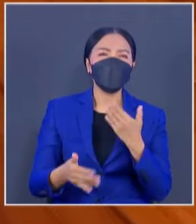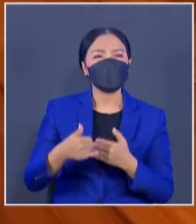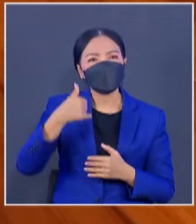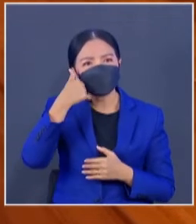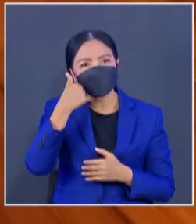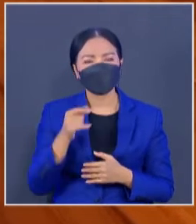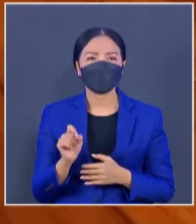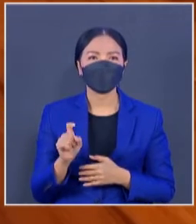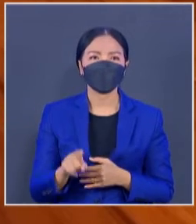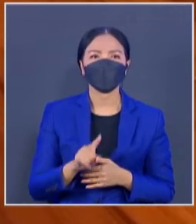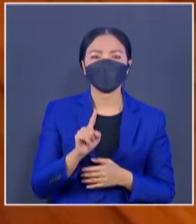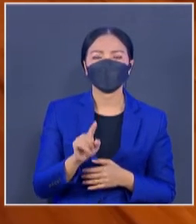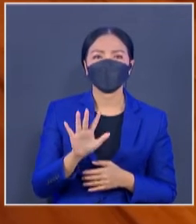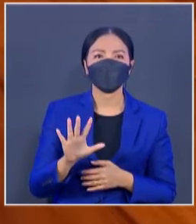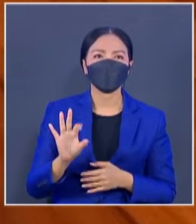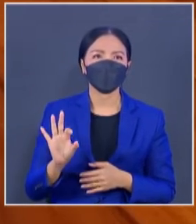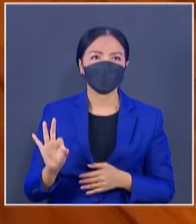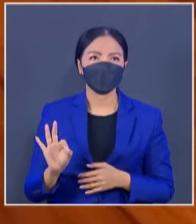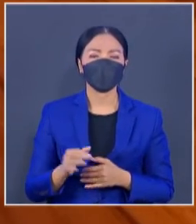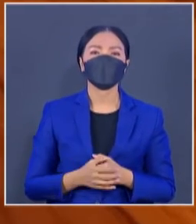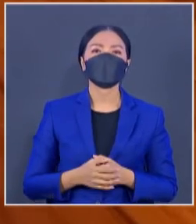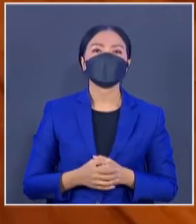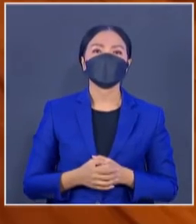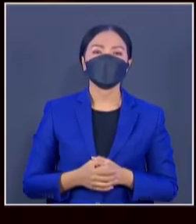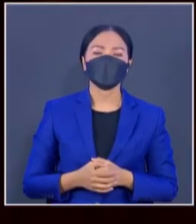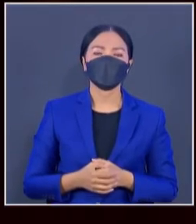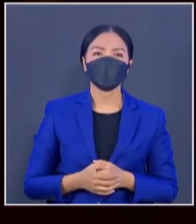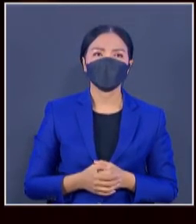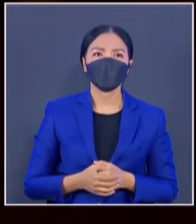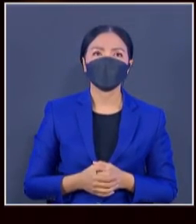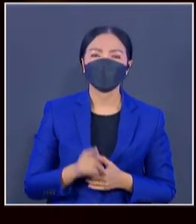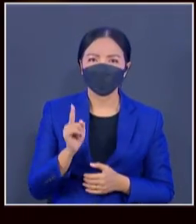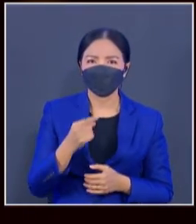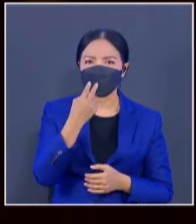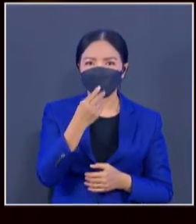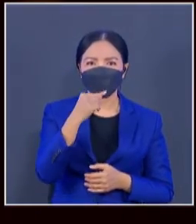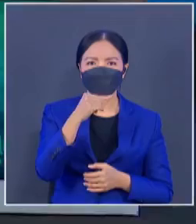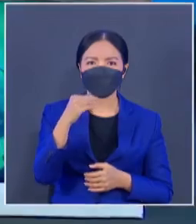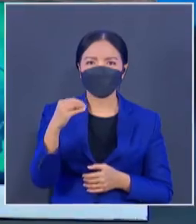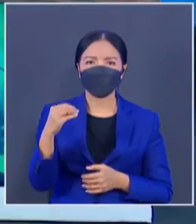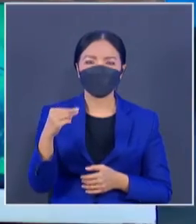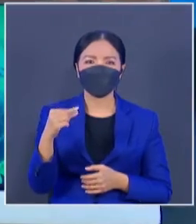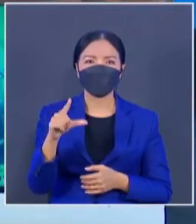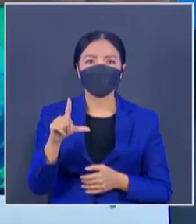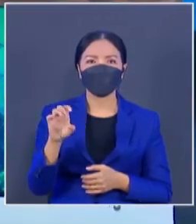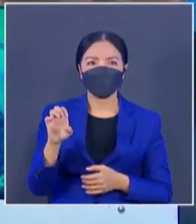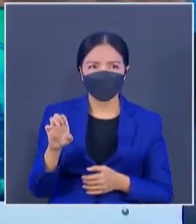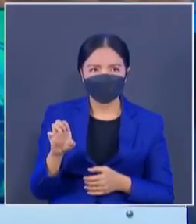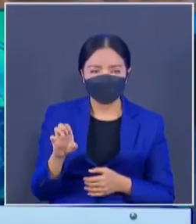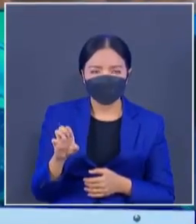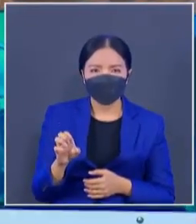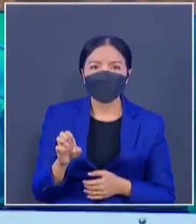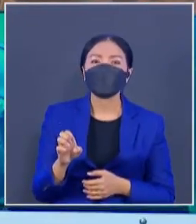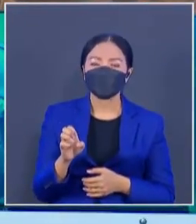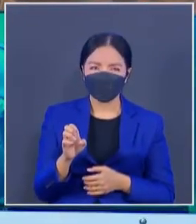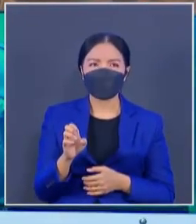โทรไปที่สายด่วนค่ะหมายเลข1599ค ่ ะ ก็ไปเซิร์ชใน Google นะครับเช็คแอปเงินกู้แค่นั้นแหละครับเดี๋ยว